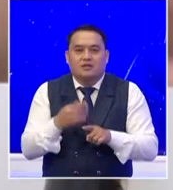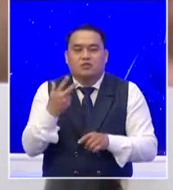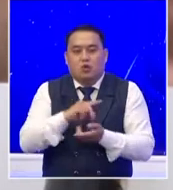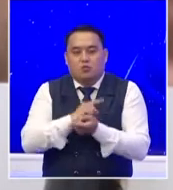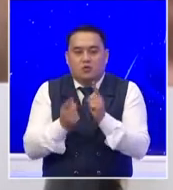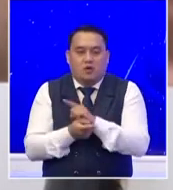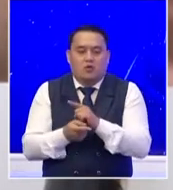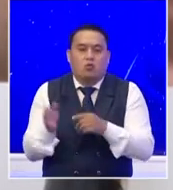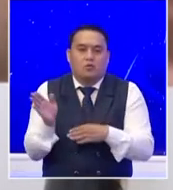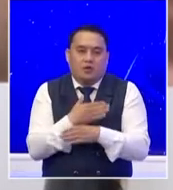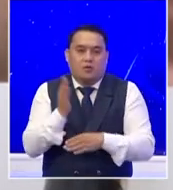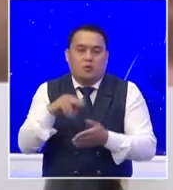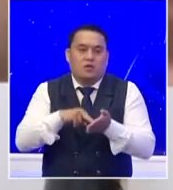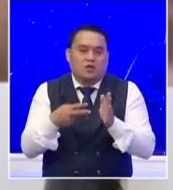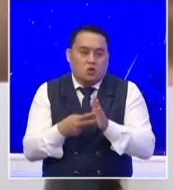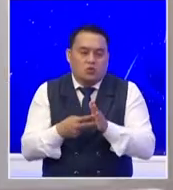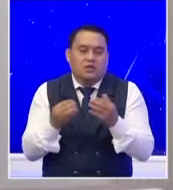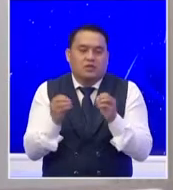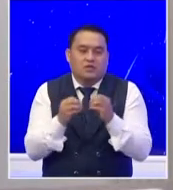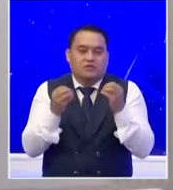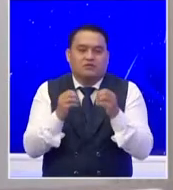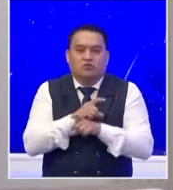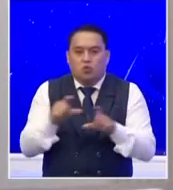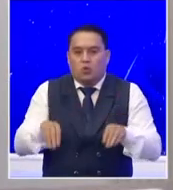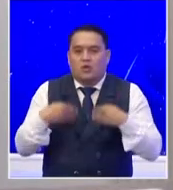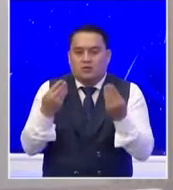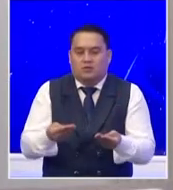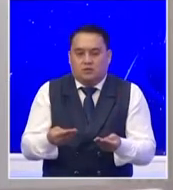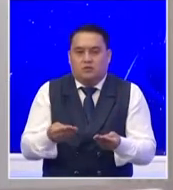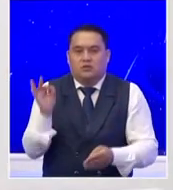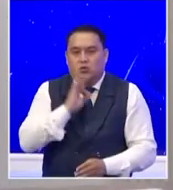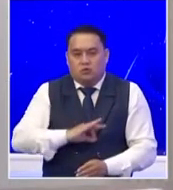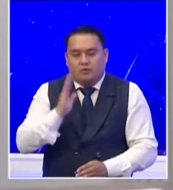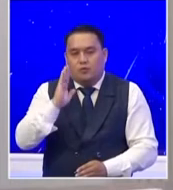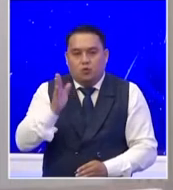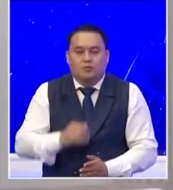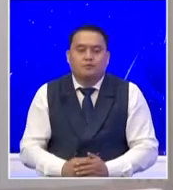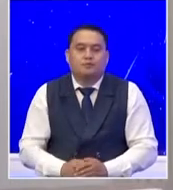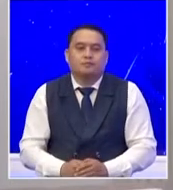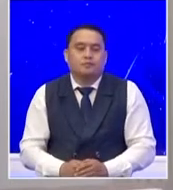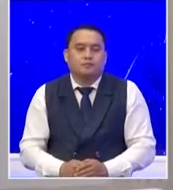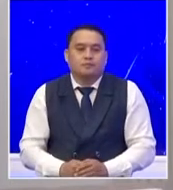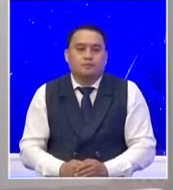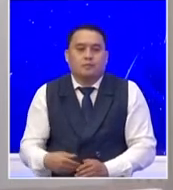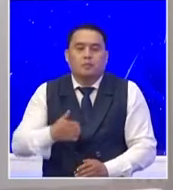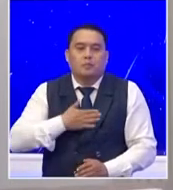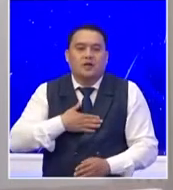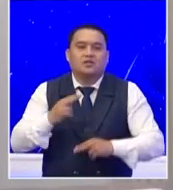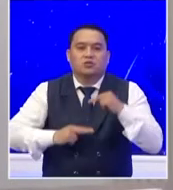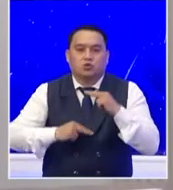трехсменных школ. В этом году планируется 10 школ будет сданы в эксплуатацию. Мы обычно